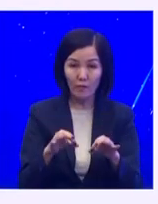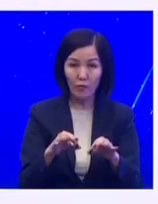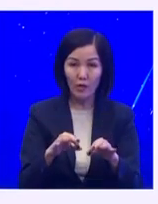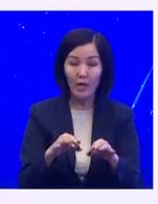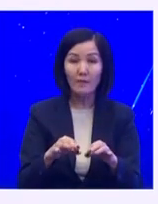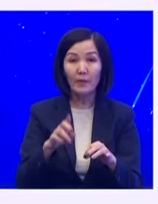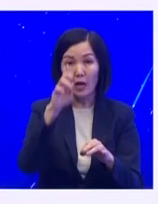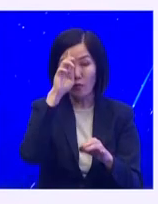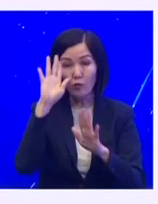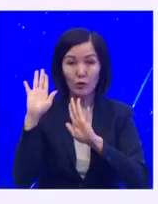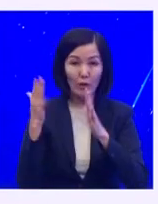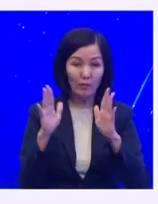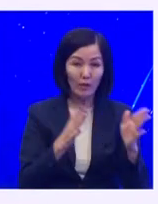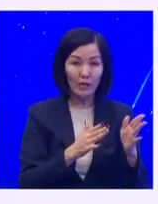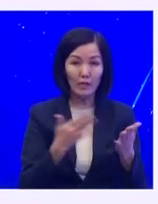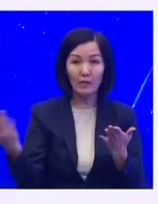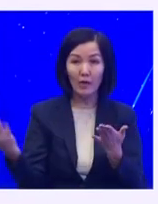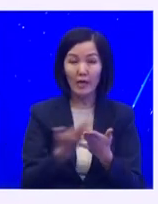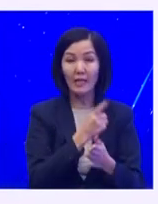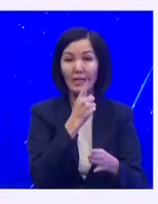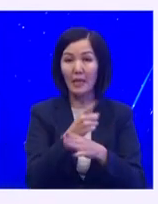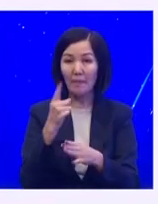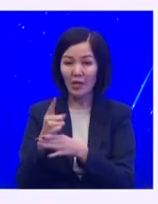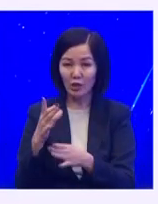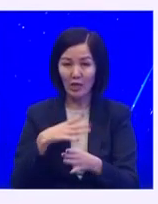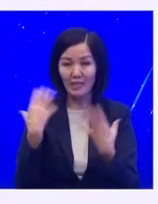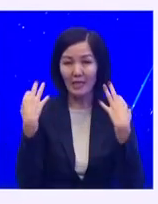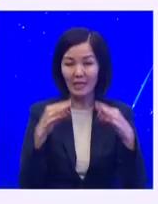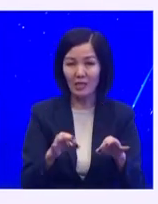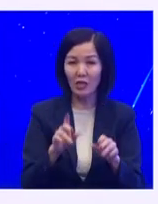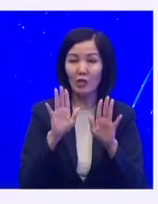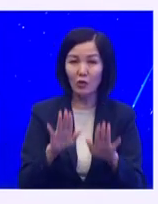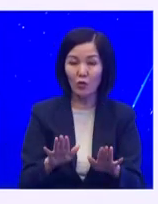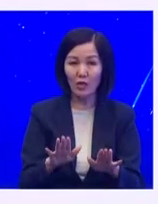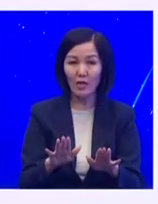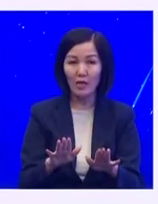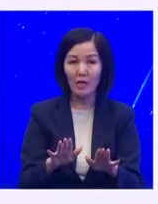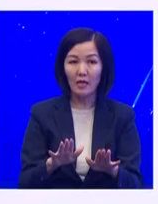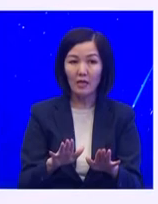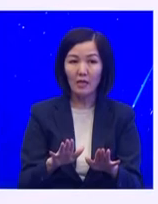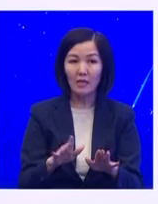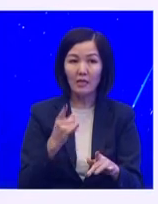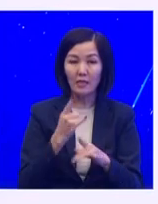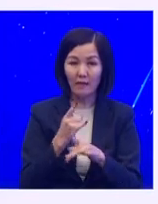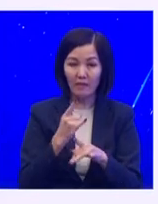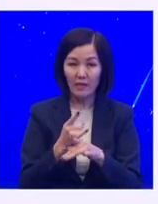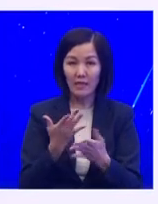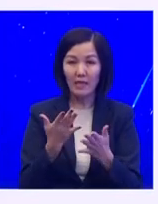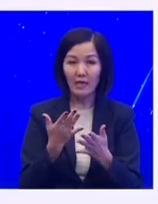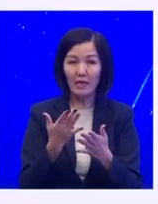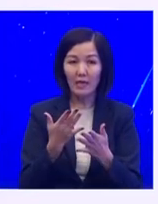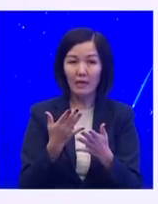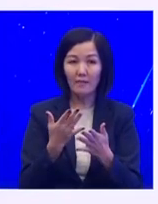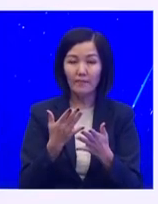лесном фонде это запрещается. Разрешаются только вставные елки и используются ветки